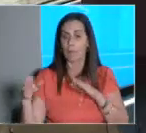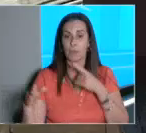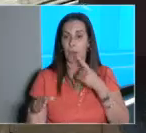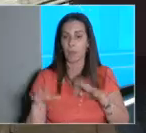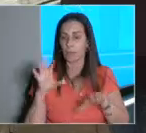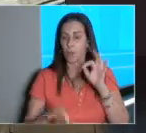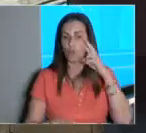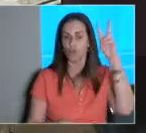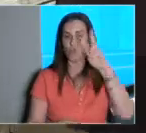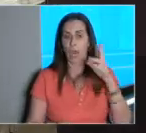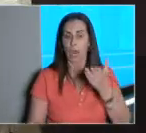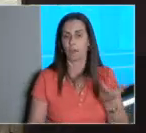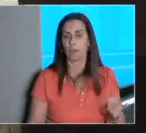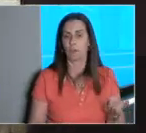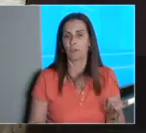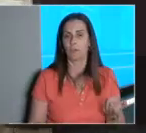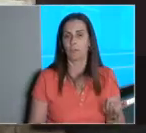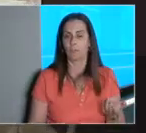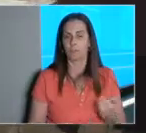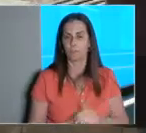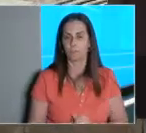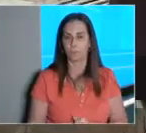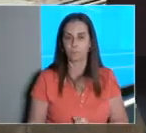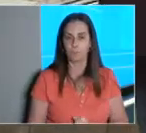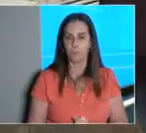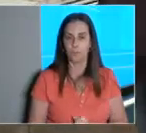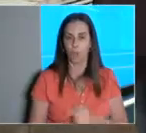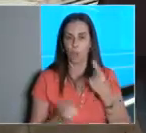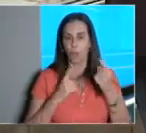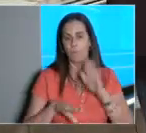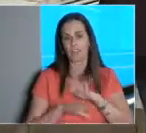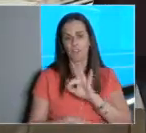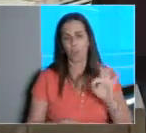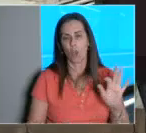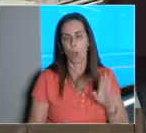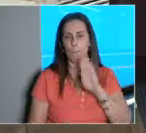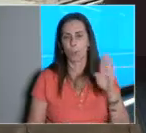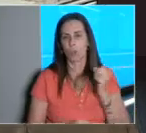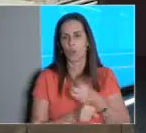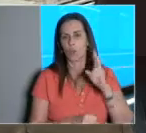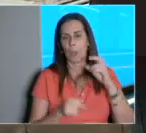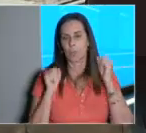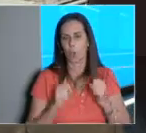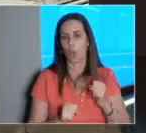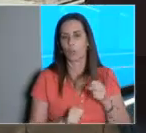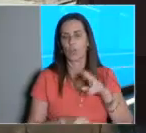אומר לך, לך תצביע לילד שקד לפחות, לא אומר תצביע גנץ. תצביע לי את הבא מגבירות אותך. כן. כל אחד והתפקיד שלו. מה? ביבי מתעסק יותר בביטחון. יש לך את התפקיד של